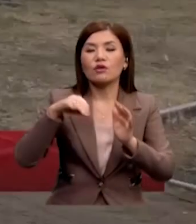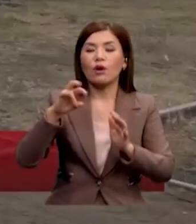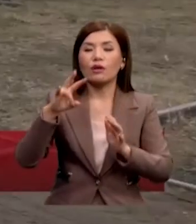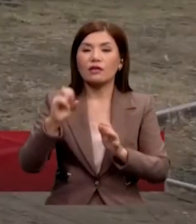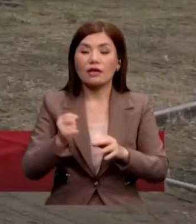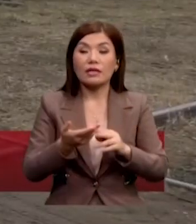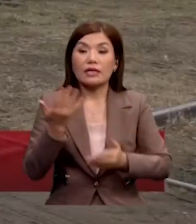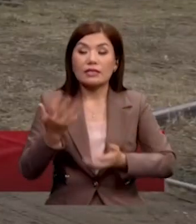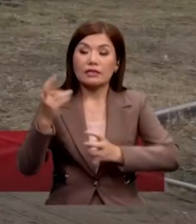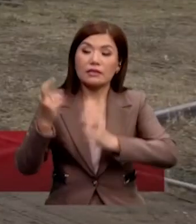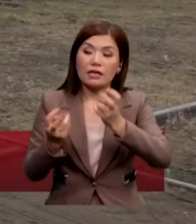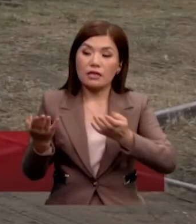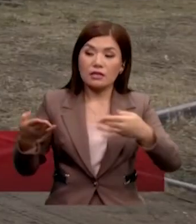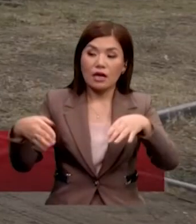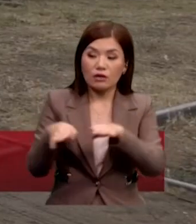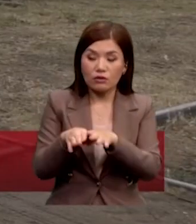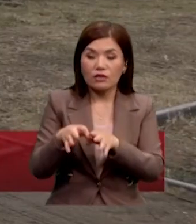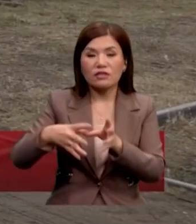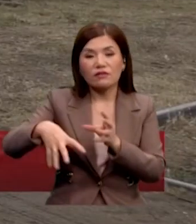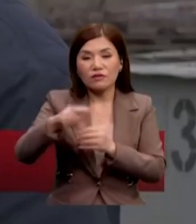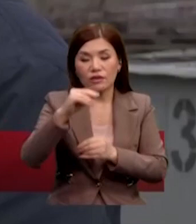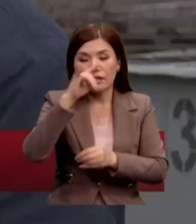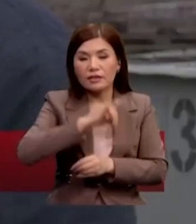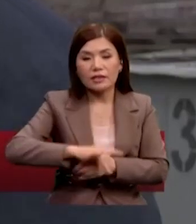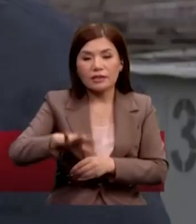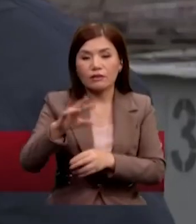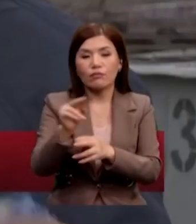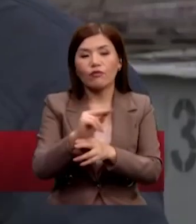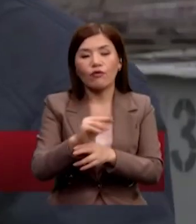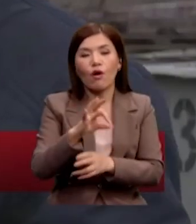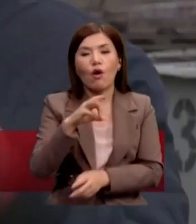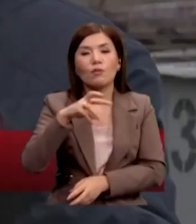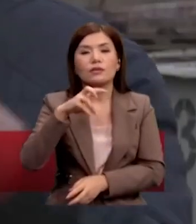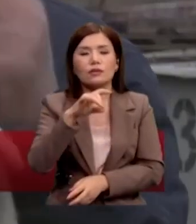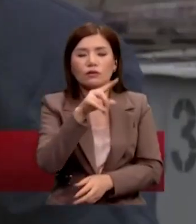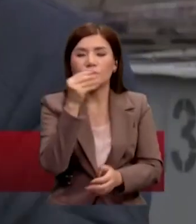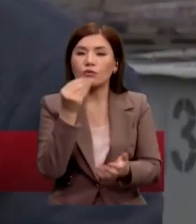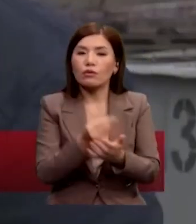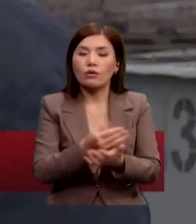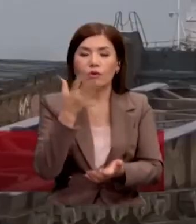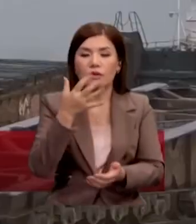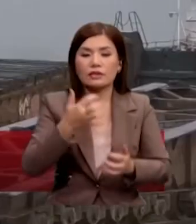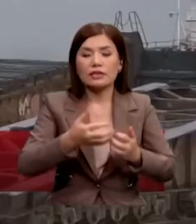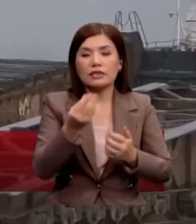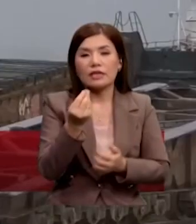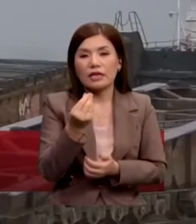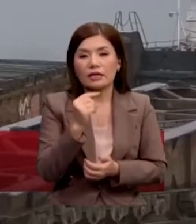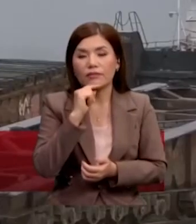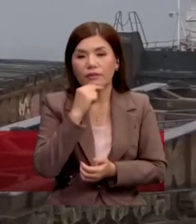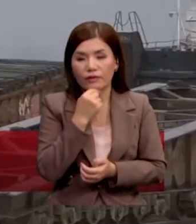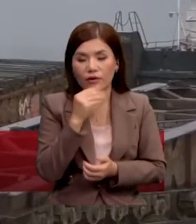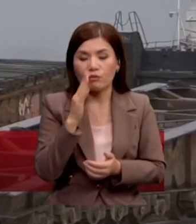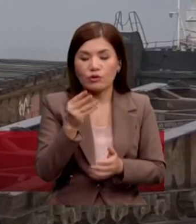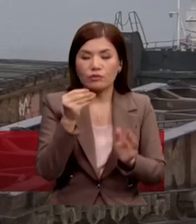же закроется, то судотранспорт со всего Казахстана придется гонять на ремонт в Омск, а это очень дорого. Да и средства из экономики страны